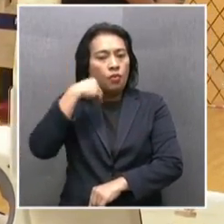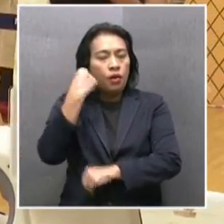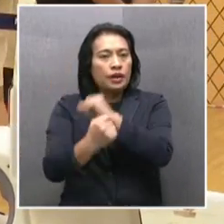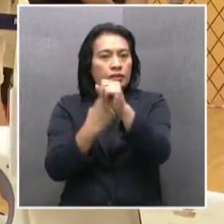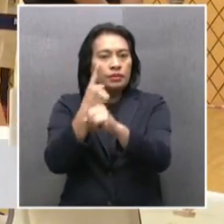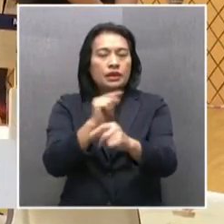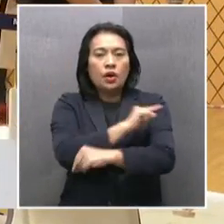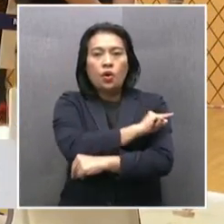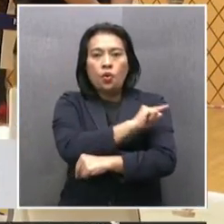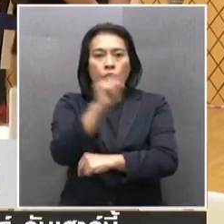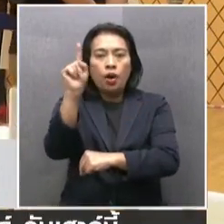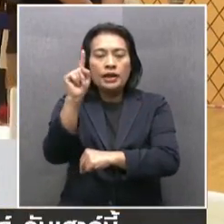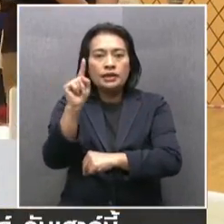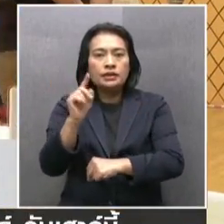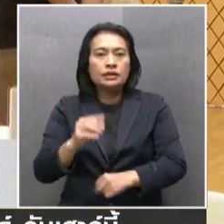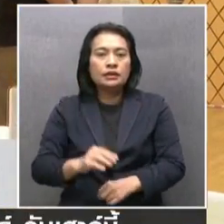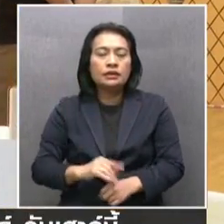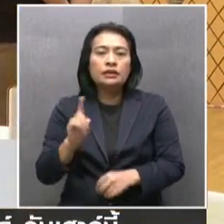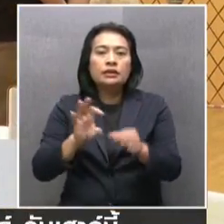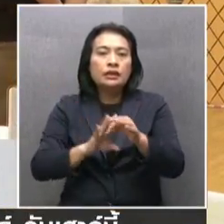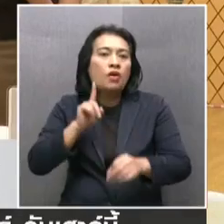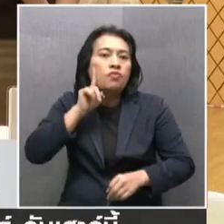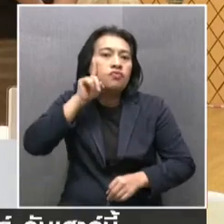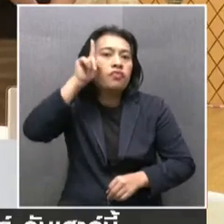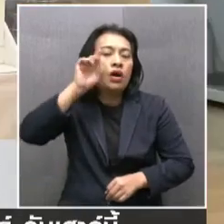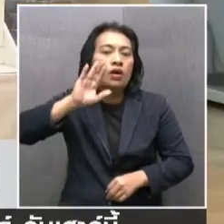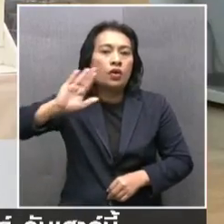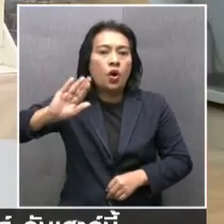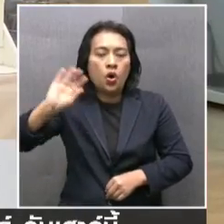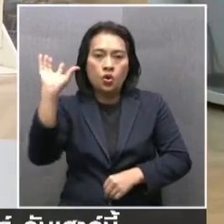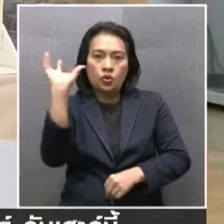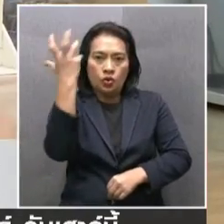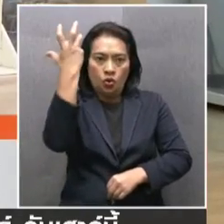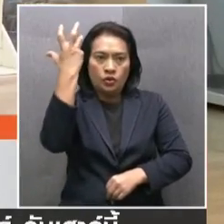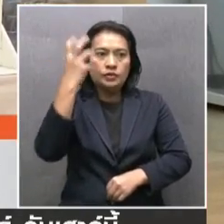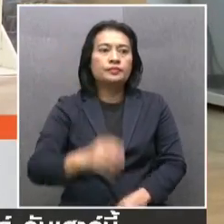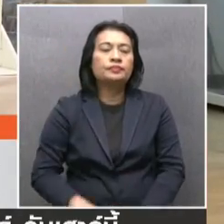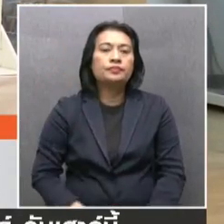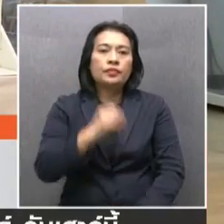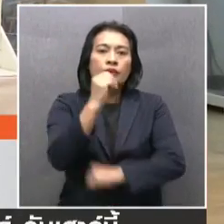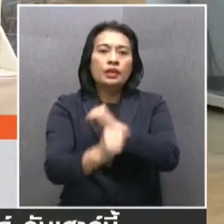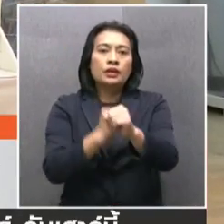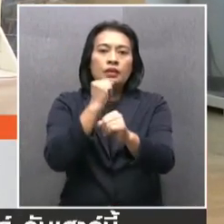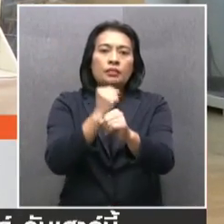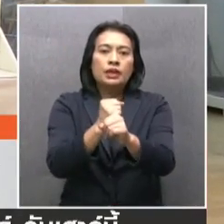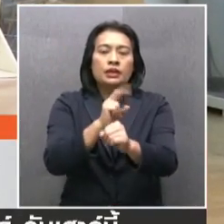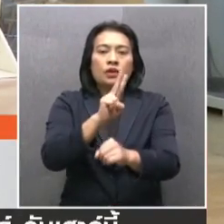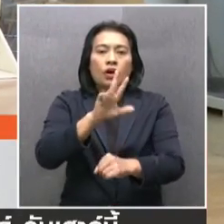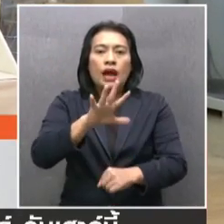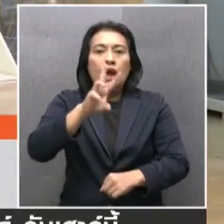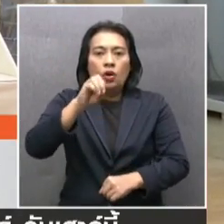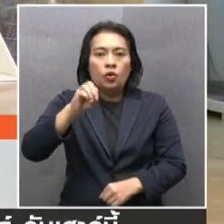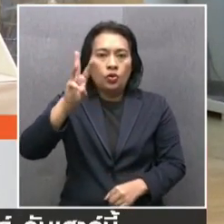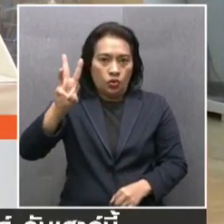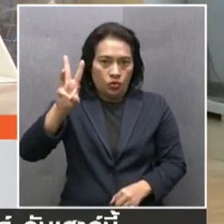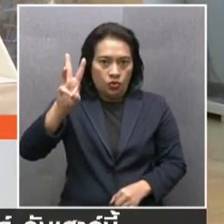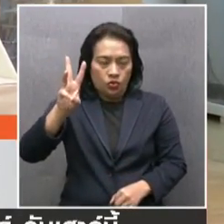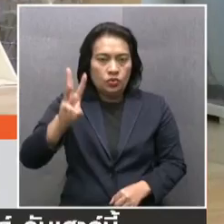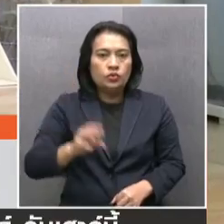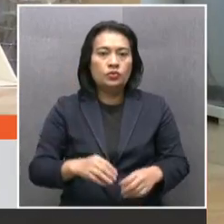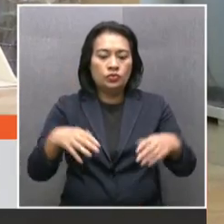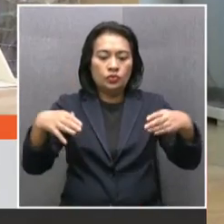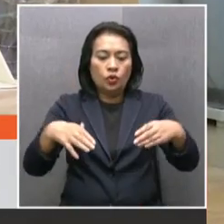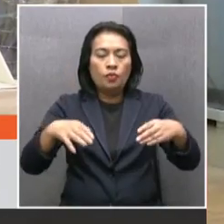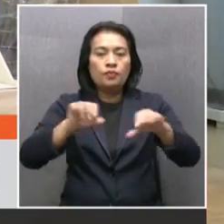ความดันโลหิตสูงโลกนะคะหรือว่า World Hypertension Day โดยปี2566นี้ค่ะสมาพันธ์